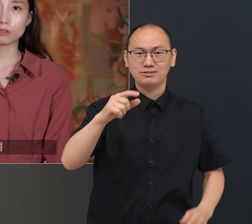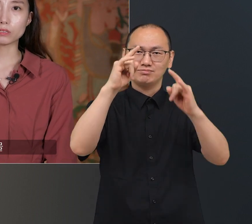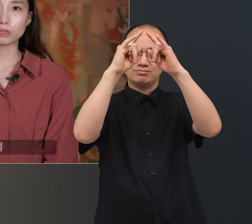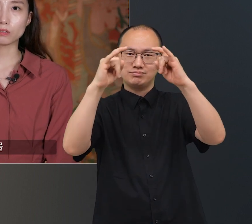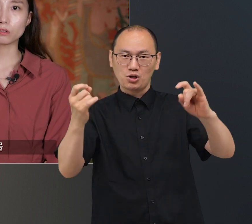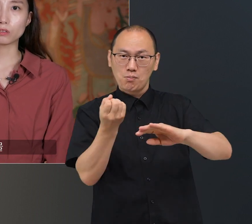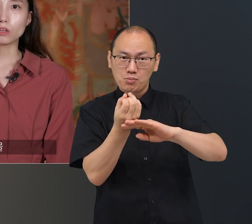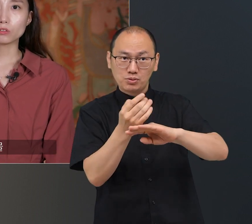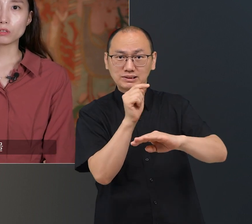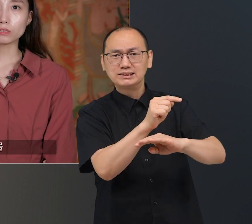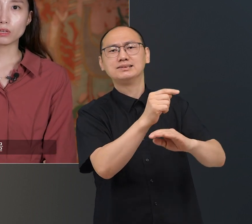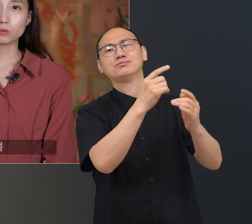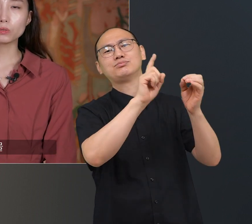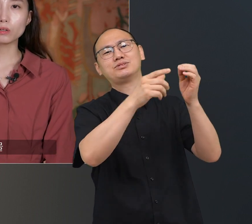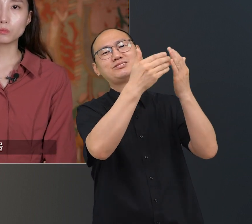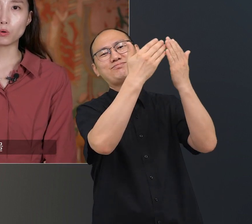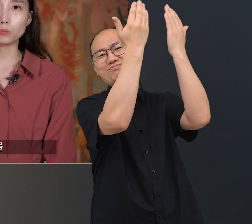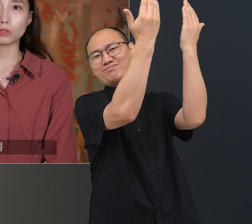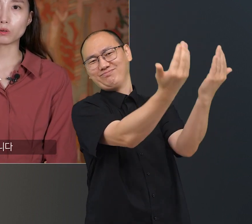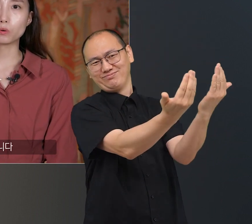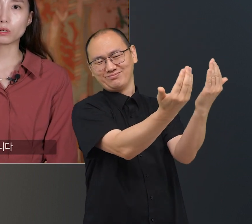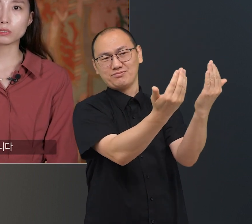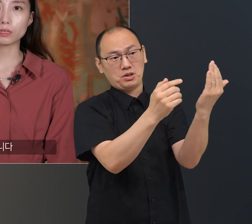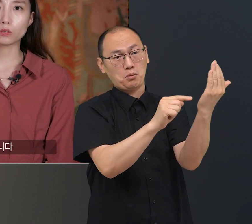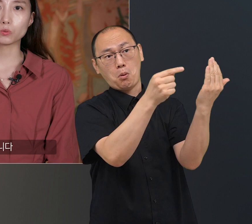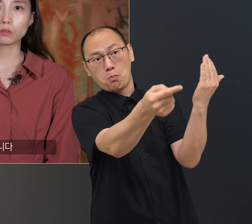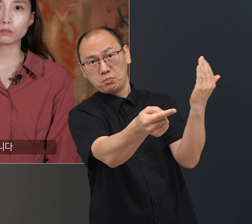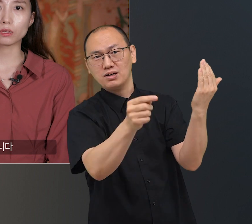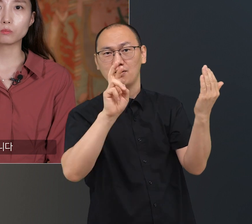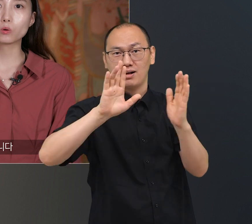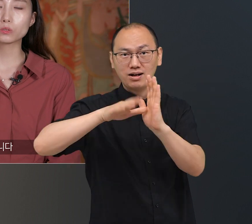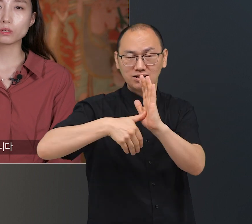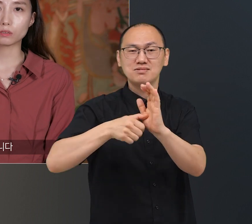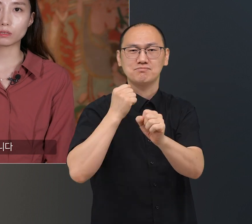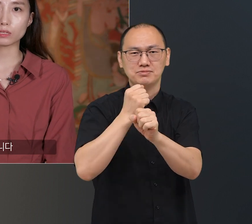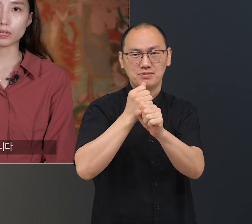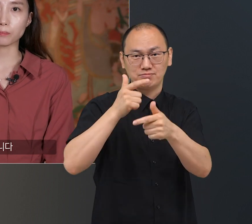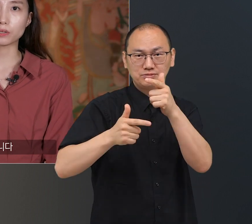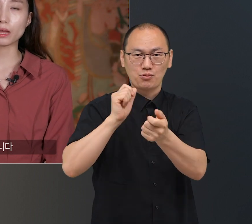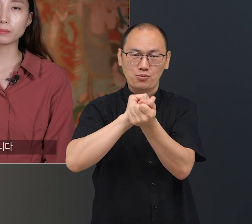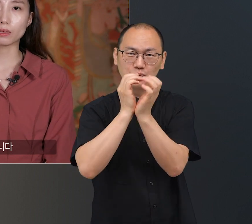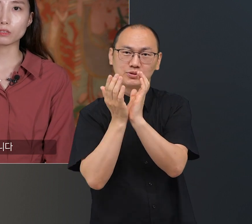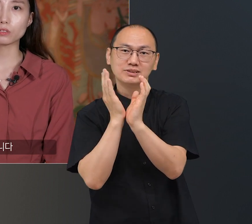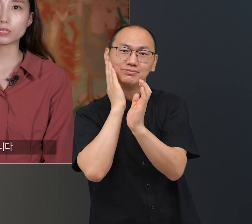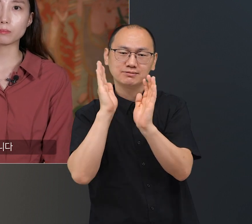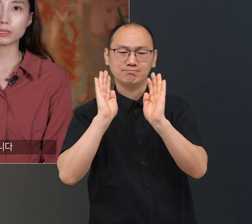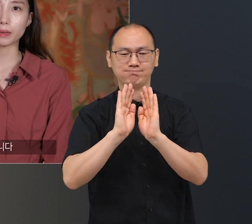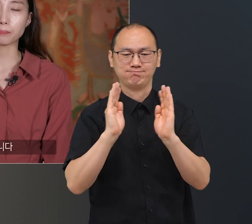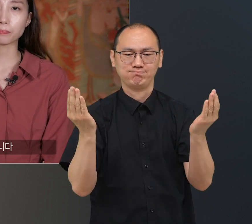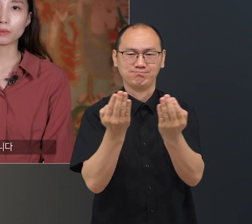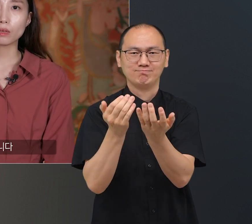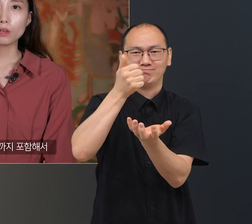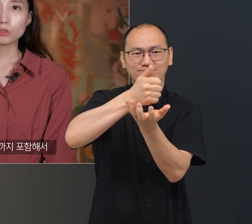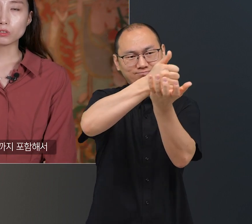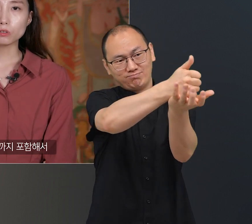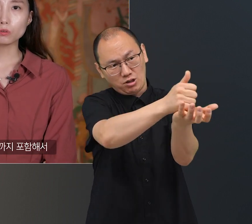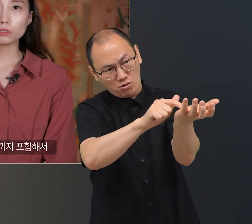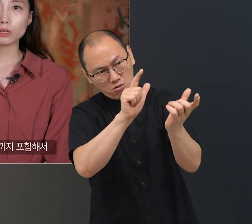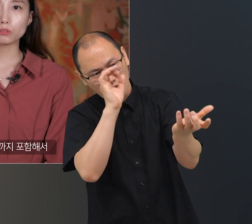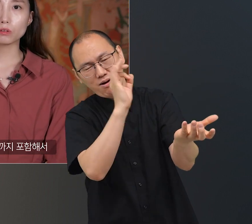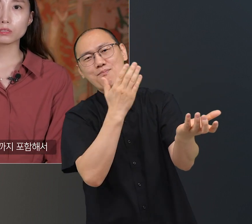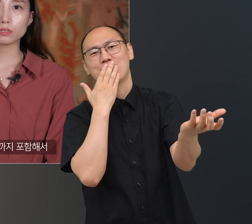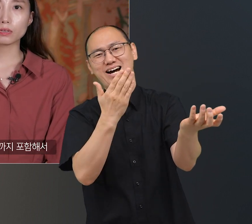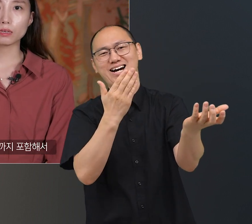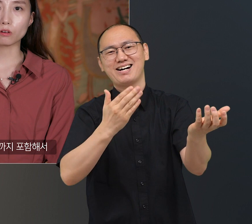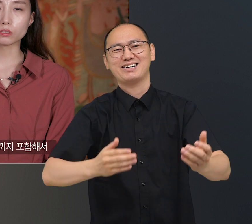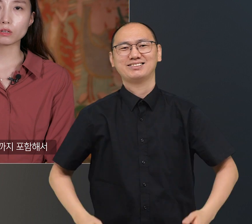이번 전시에서는 수덕사의 또 다른 보물, 고려시대에 조성된 목조 연화대좌'를 함께 전시합니다.